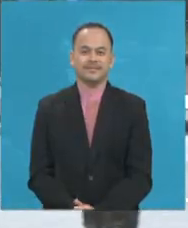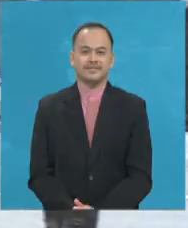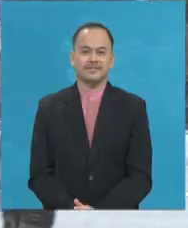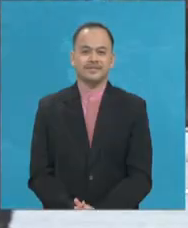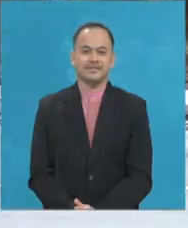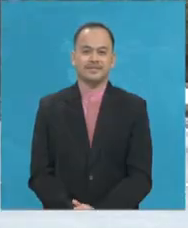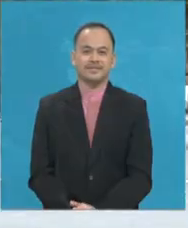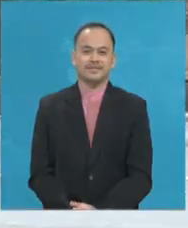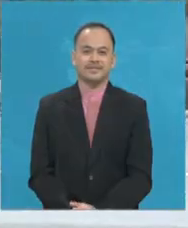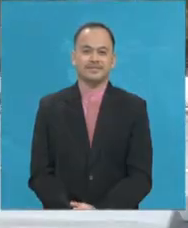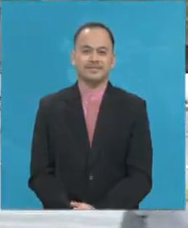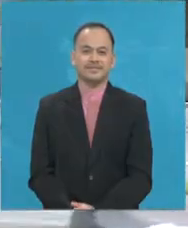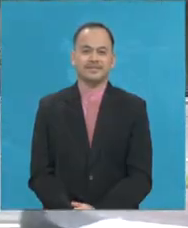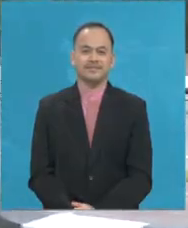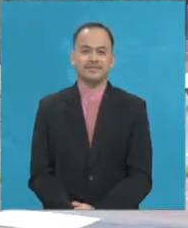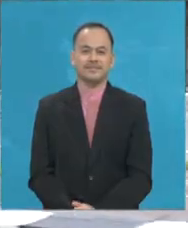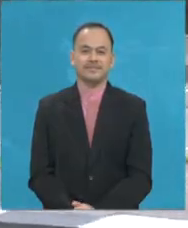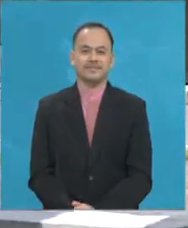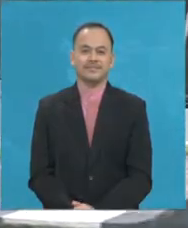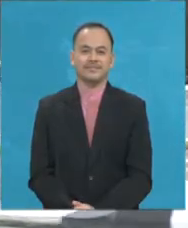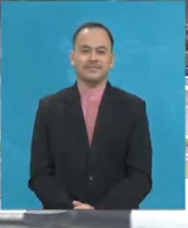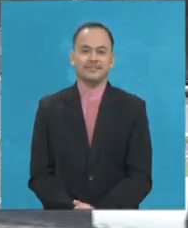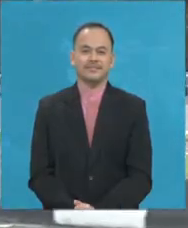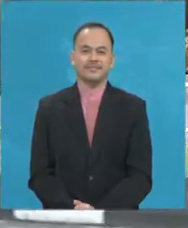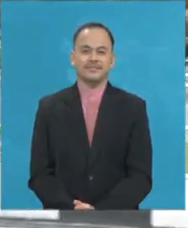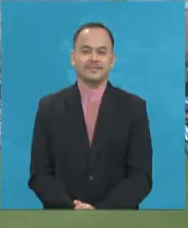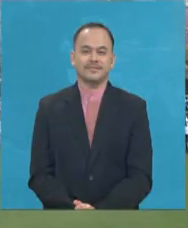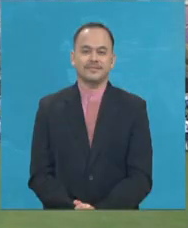Hai Rara sebagai